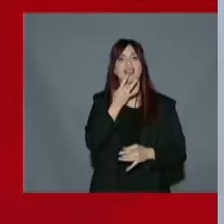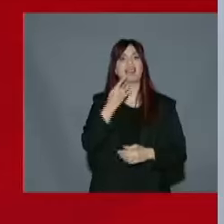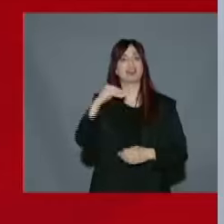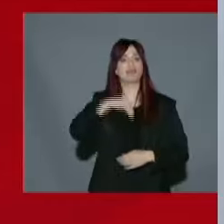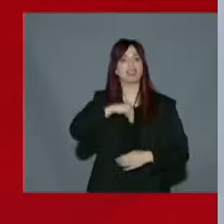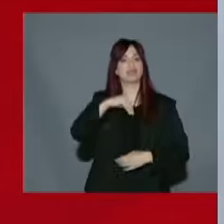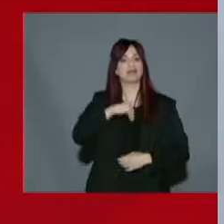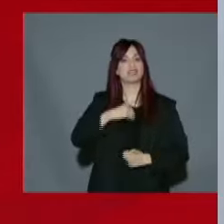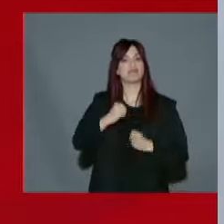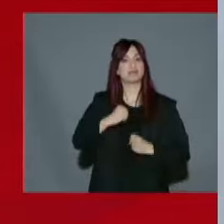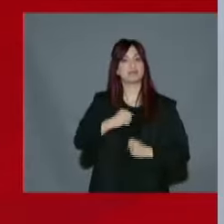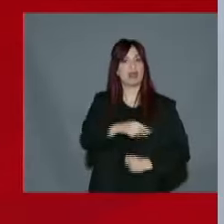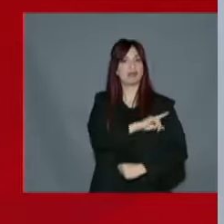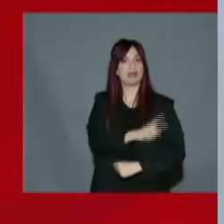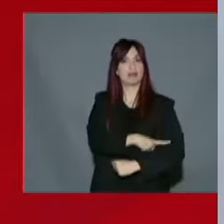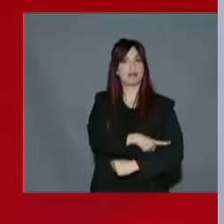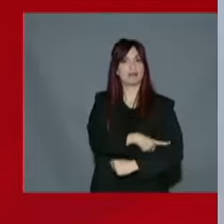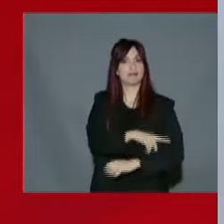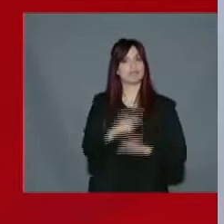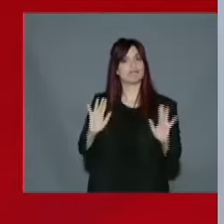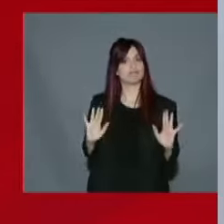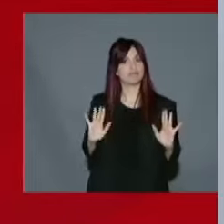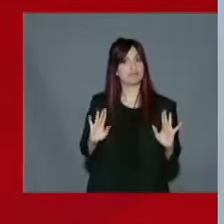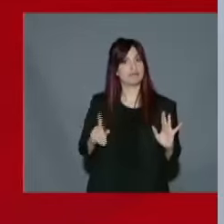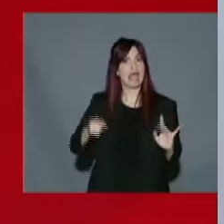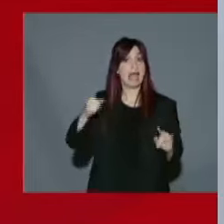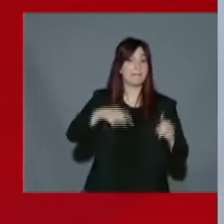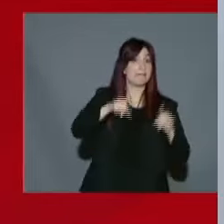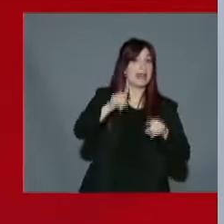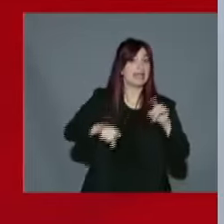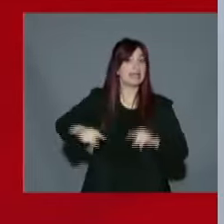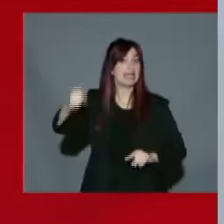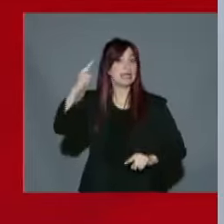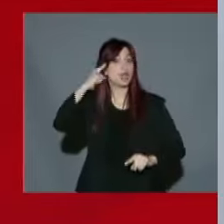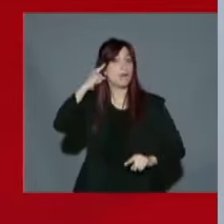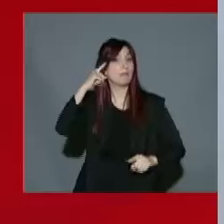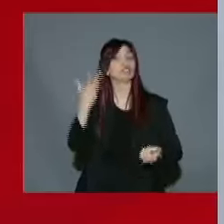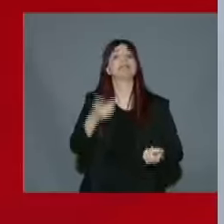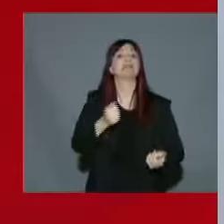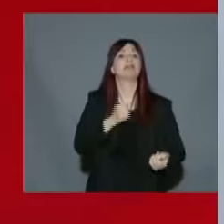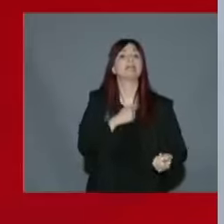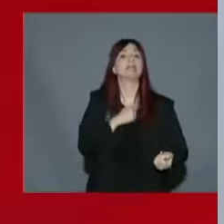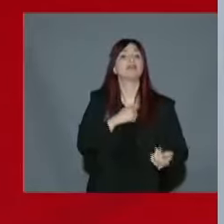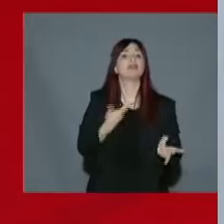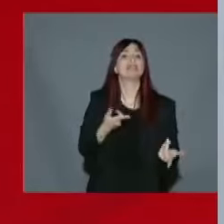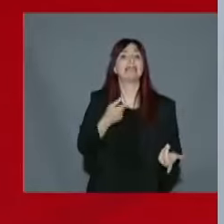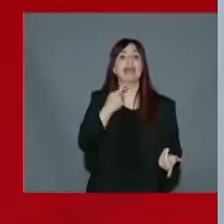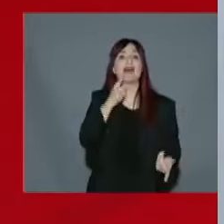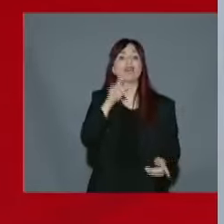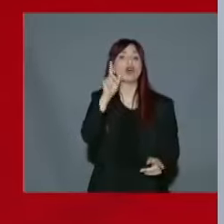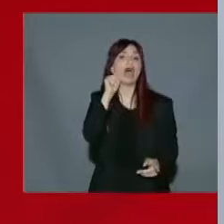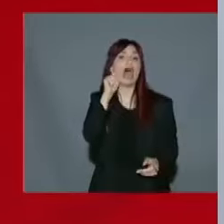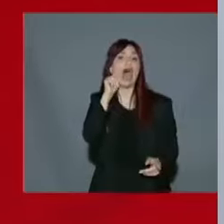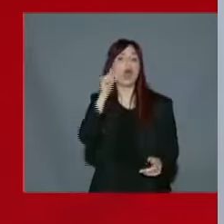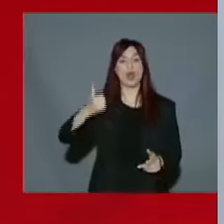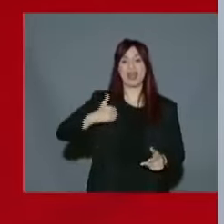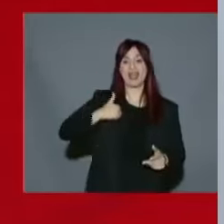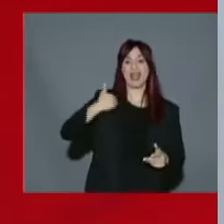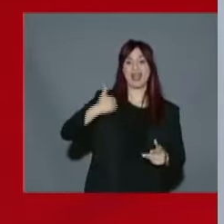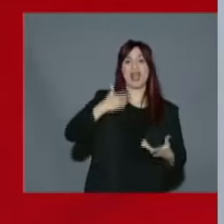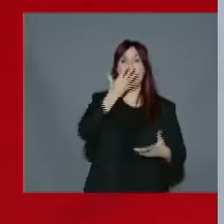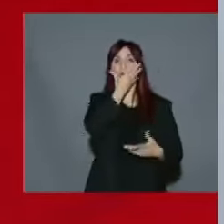περίπτωση λοιπόν που, εφόσον είναι μια δοκιμασία εκλογική, πιθανόν ο αντίπαλός σου, μικρές ίσως πιθανότητες,